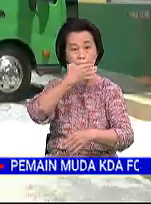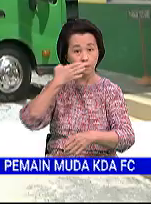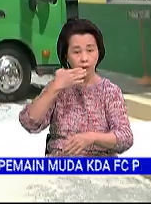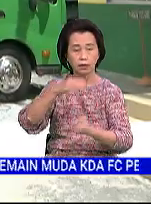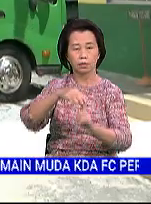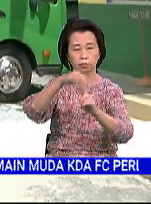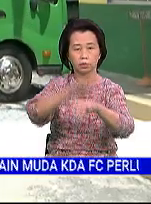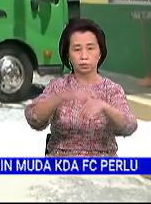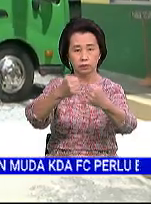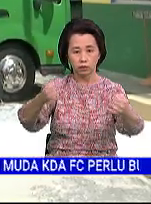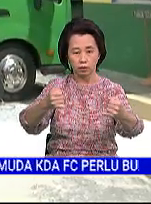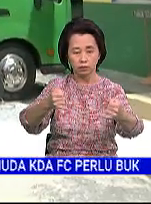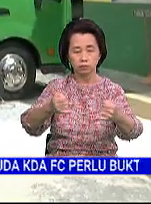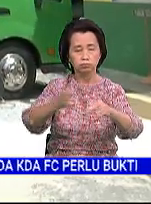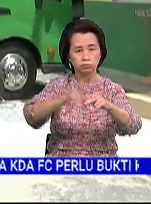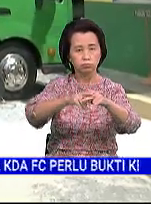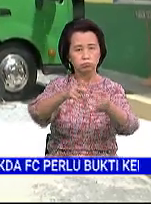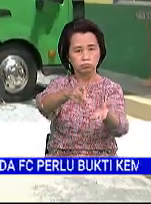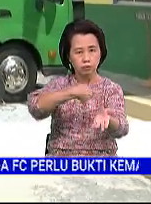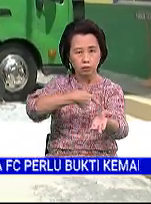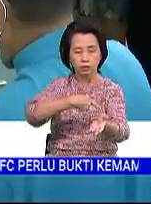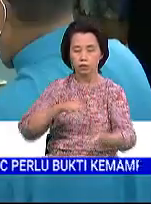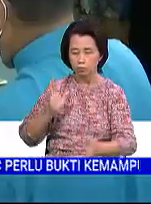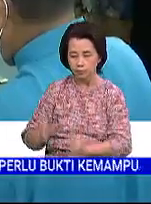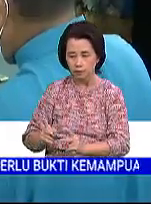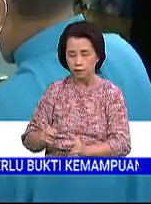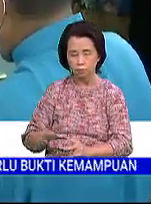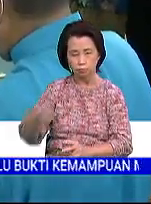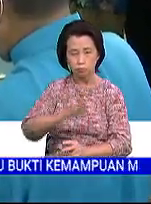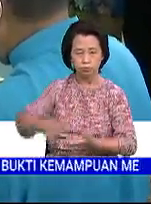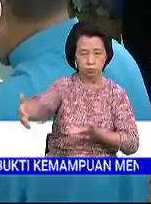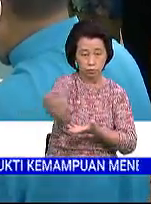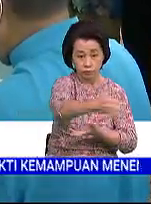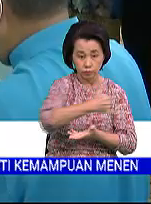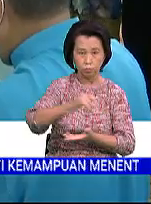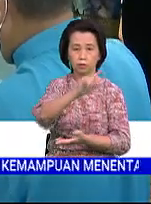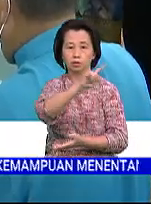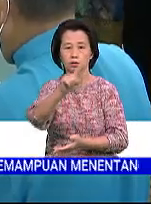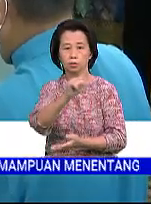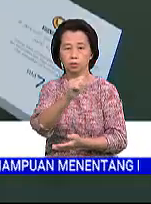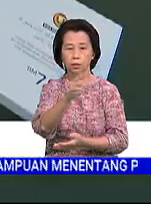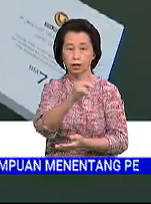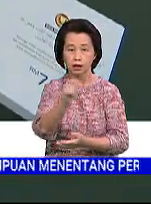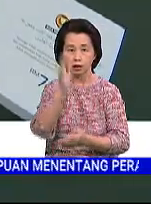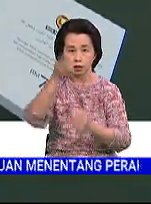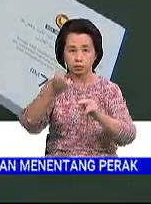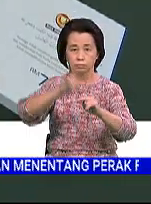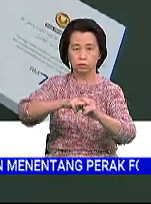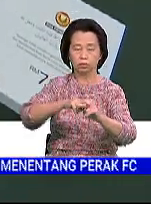dalam talian, semakin meningkat. Pihaknya menjangkakan jumlah kutipan zakat fitrah di Kedah akan meningkat